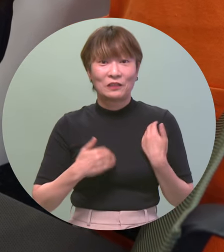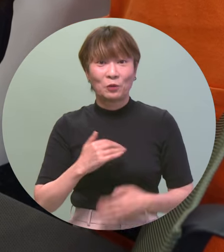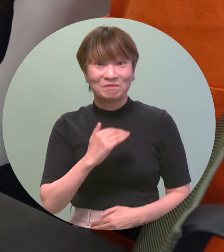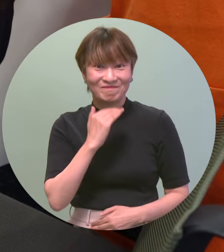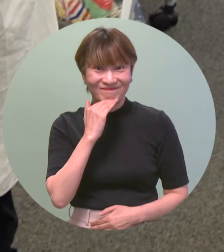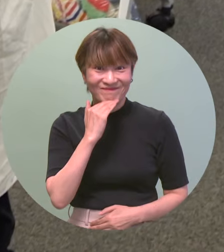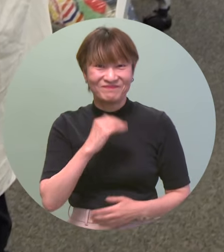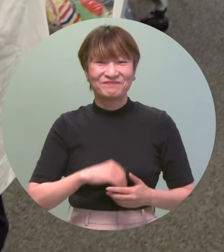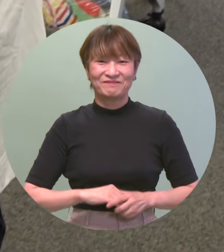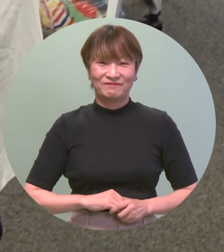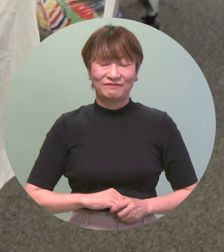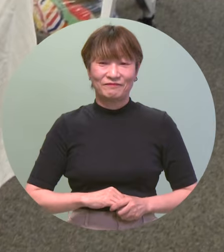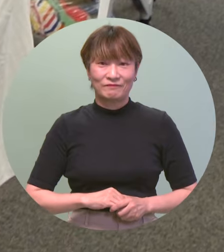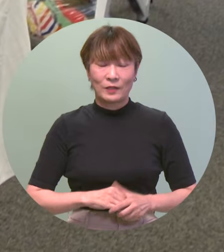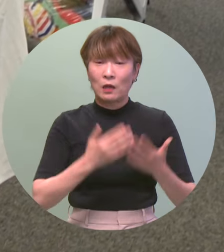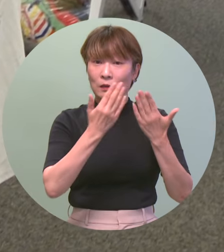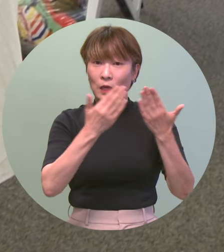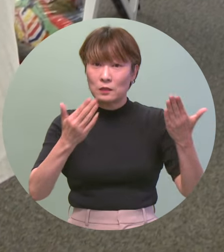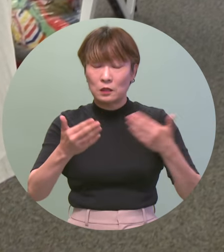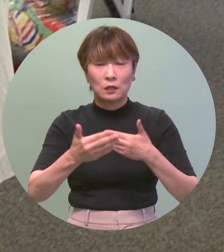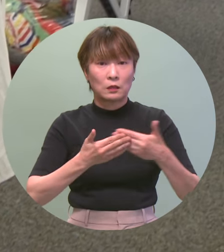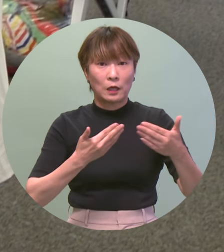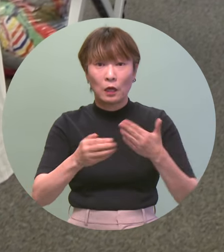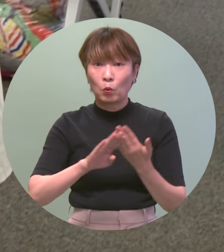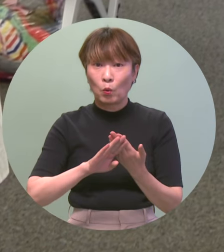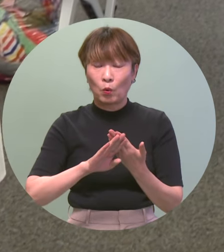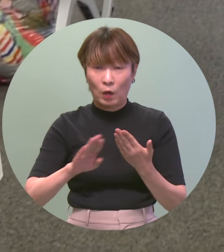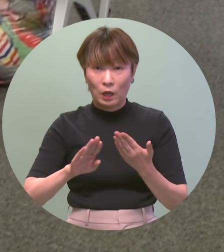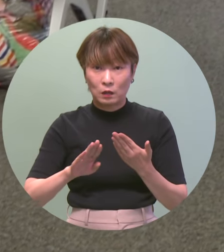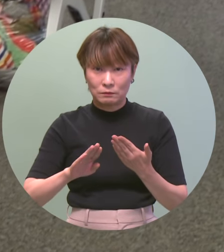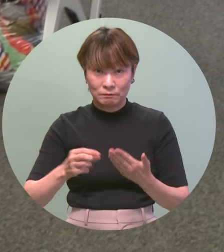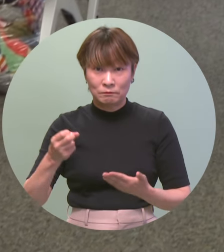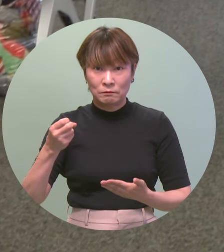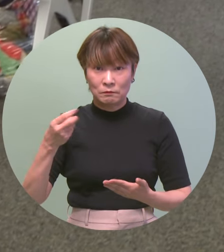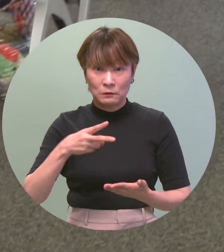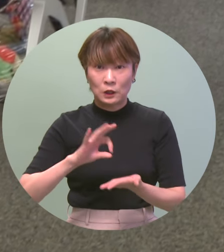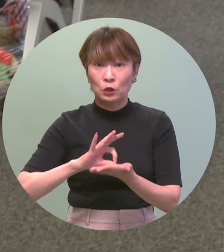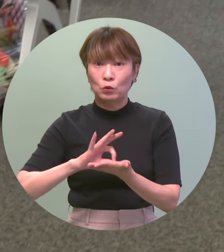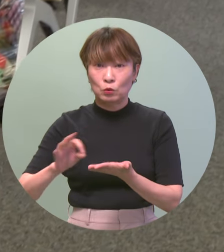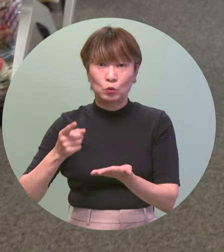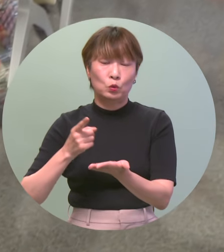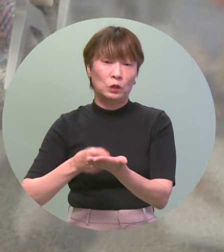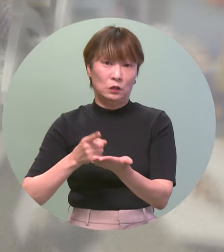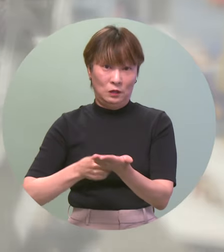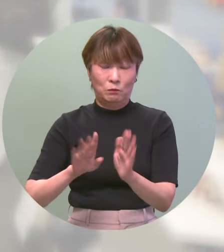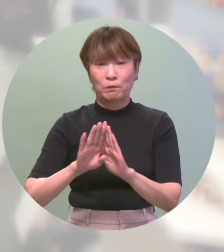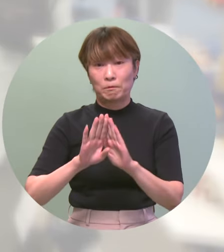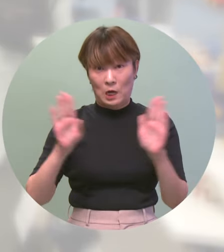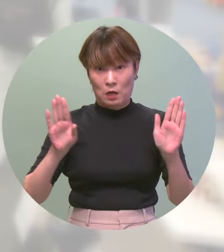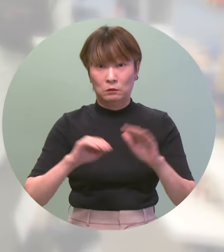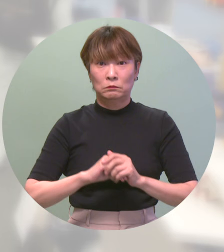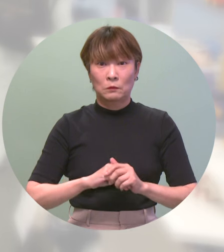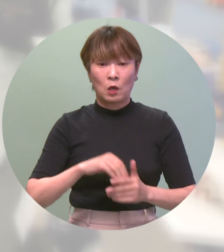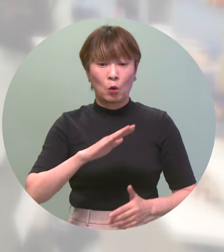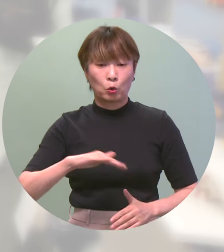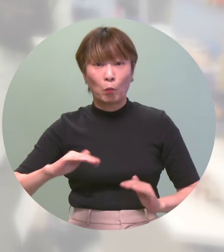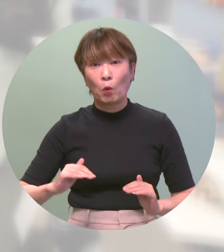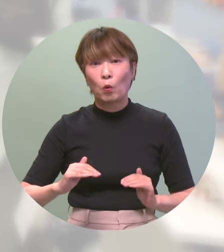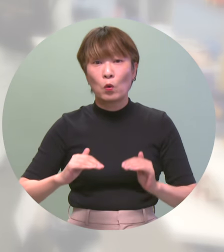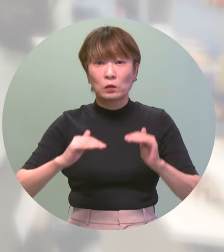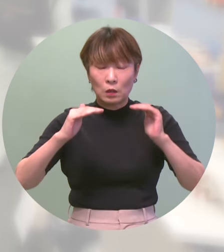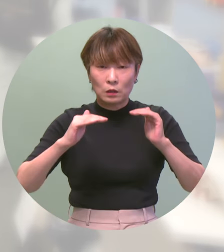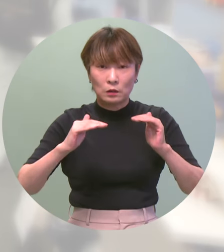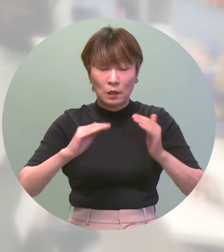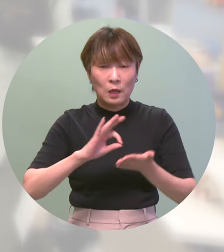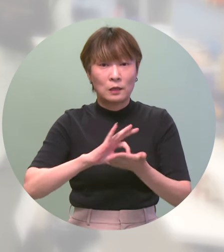ね。 展示や体験のほかにリユース市も開催します。子どもの成長とともに使